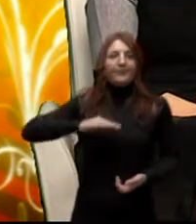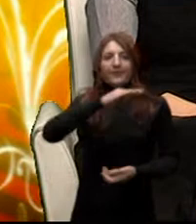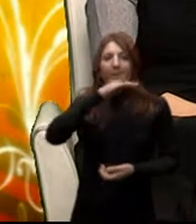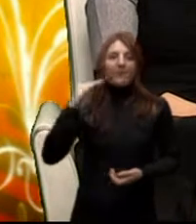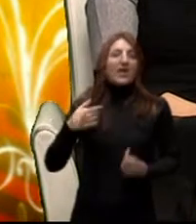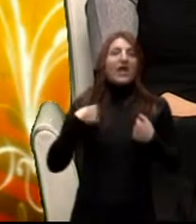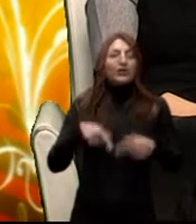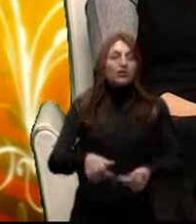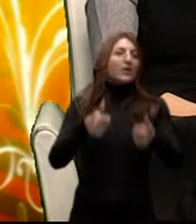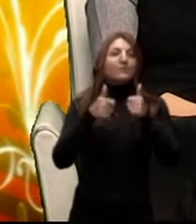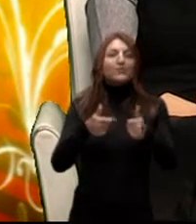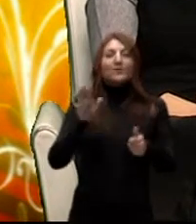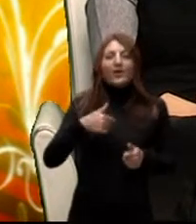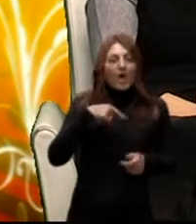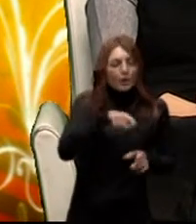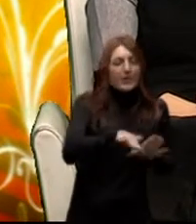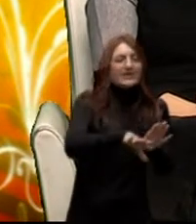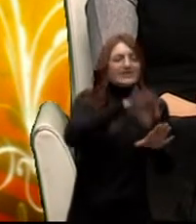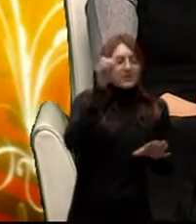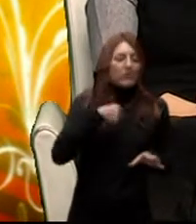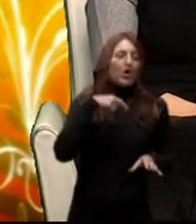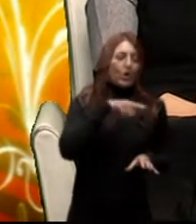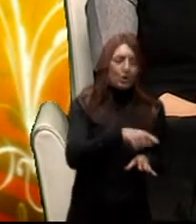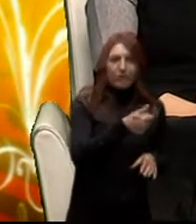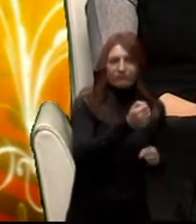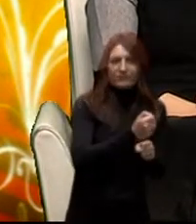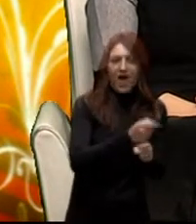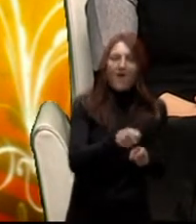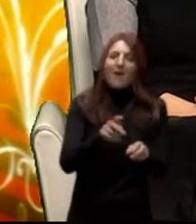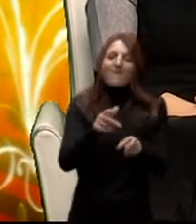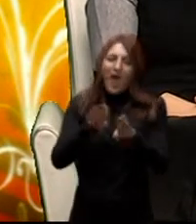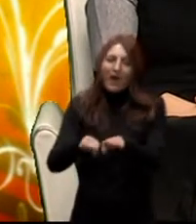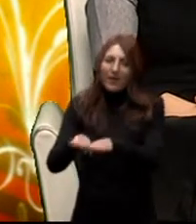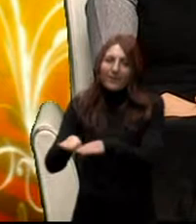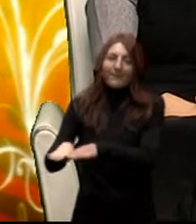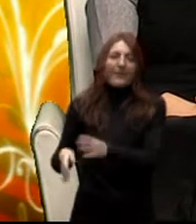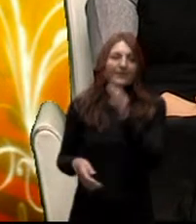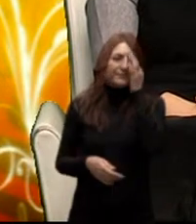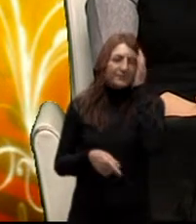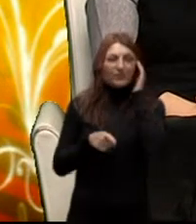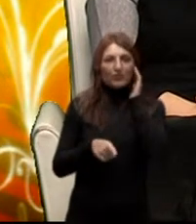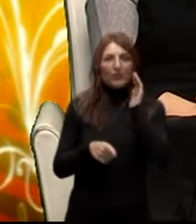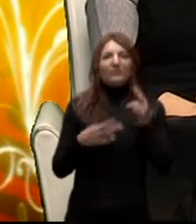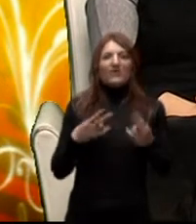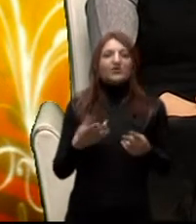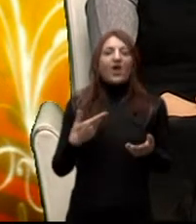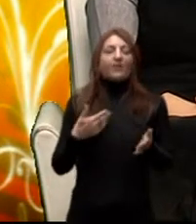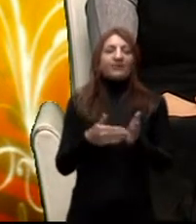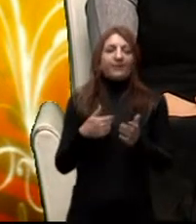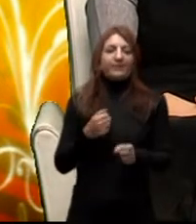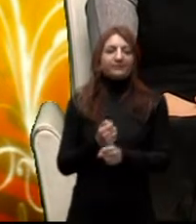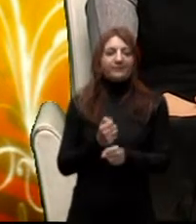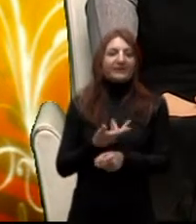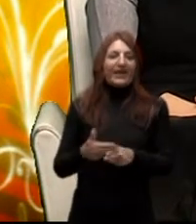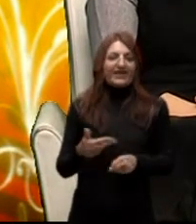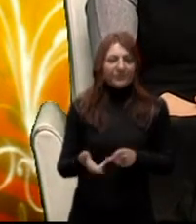budem super, nego ću izabrati ili selekcionirati ono što mi je važno i što mi nije važno. Da. I u tom je bit kako si